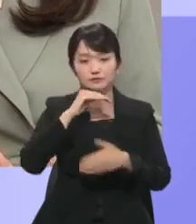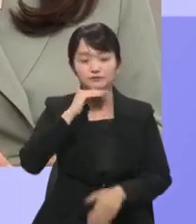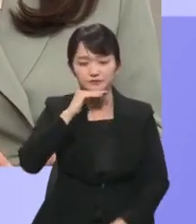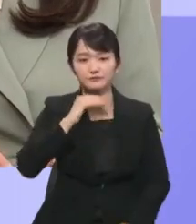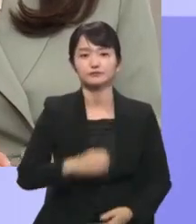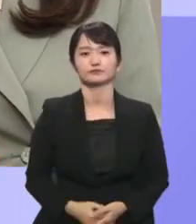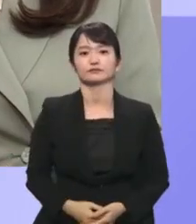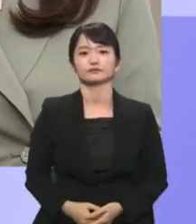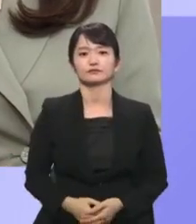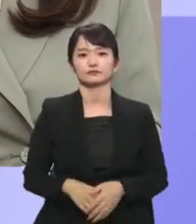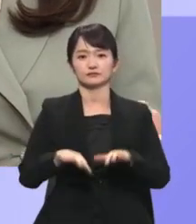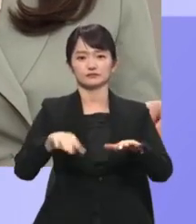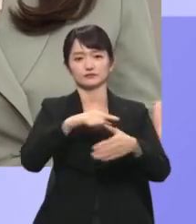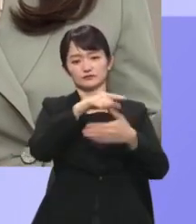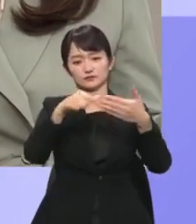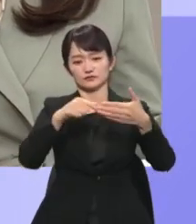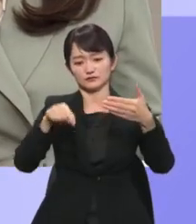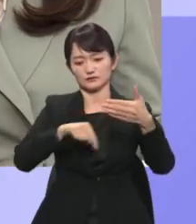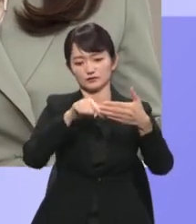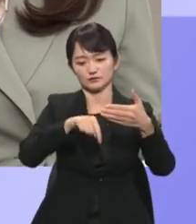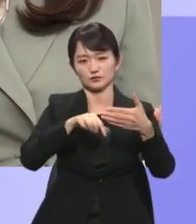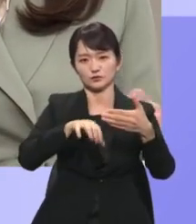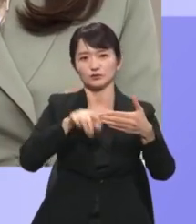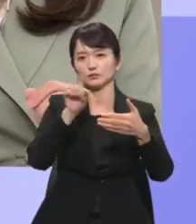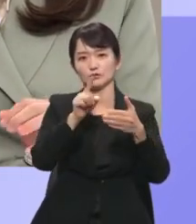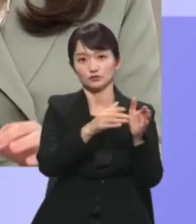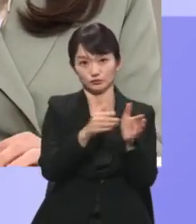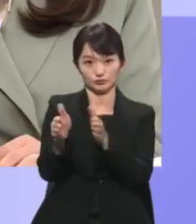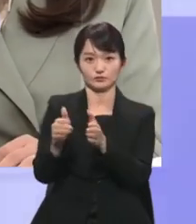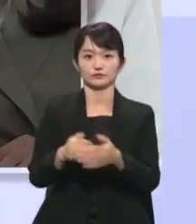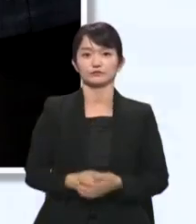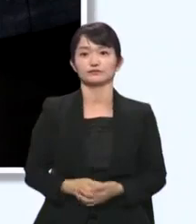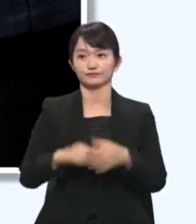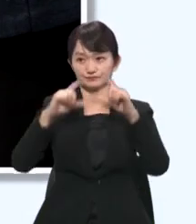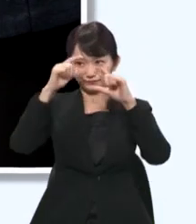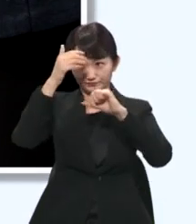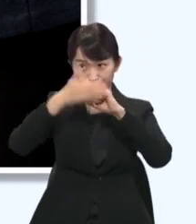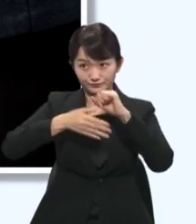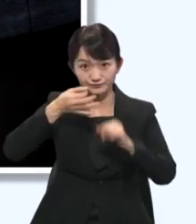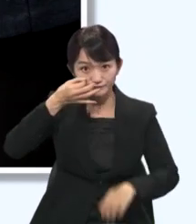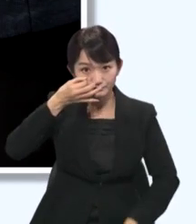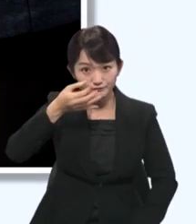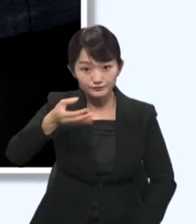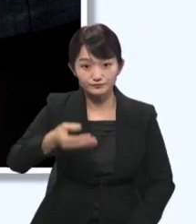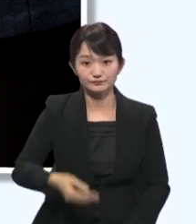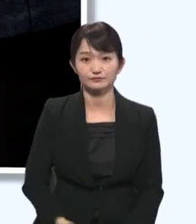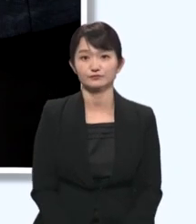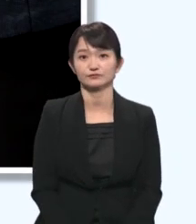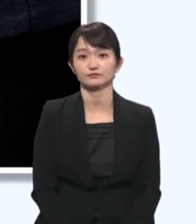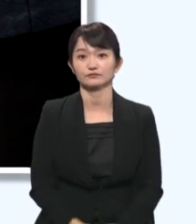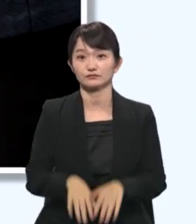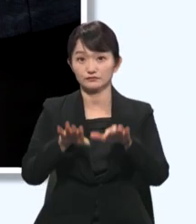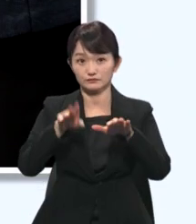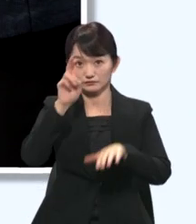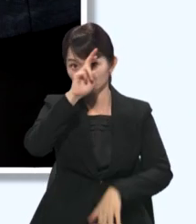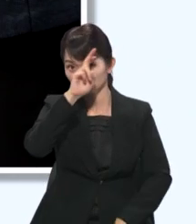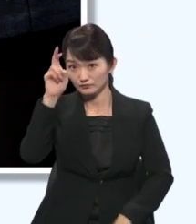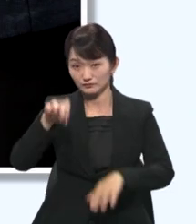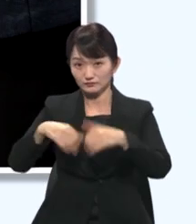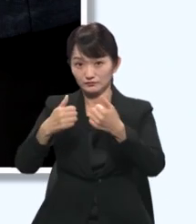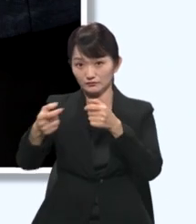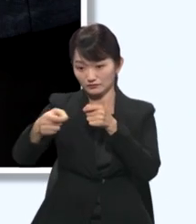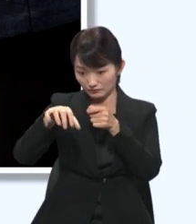코너서 코너 좀 준비를 했습니다 오후 한 코스로 준비를 했는데요 사진 보여 주시죠 오늘 오후에 이제 국회